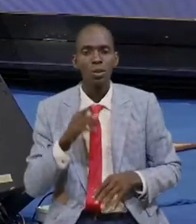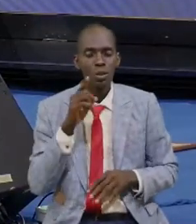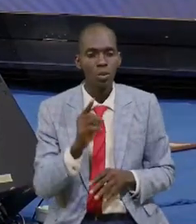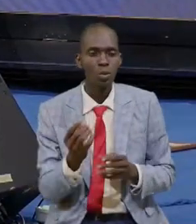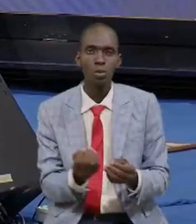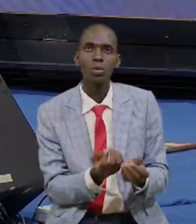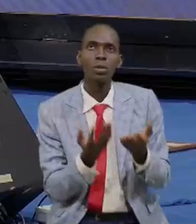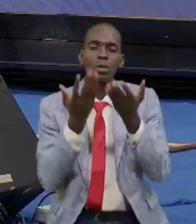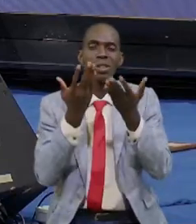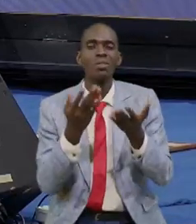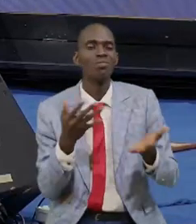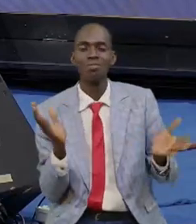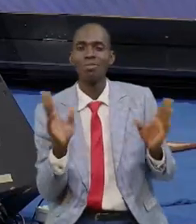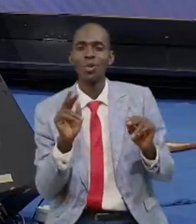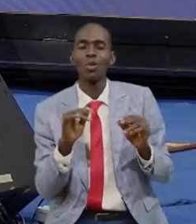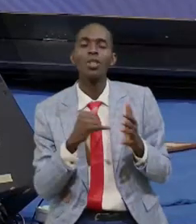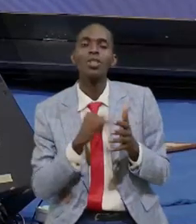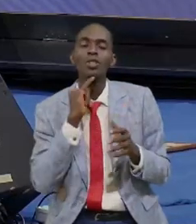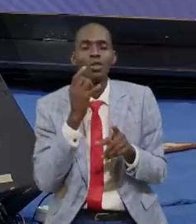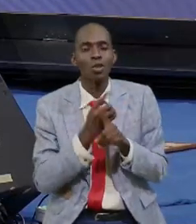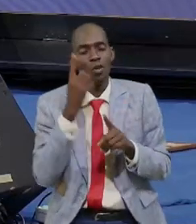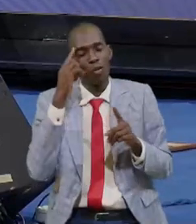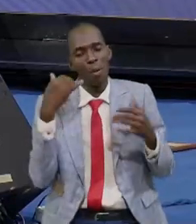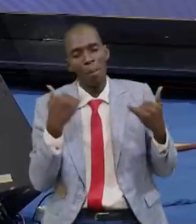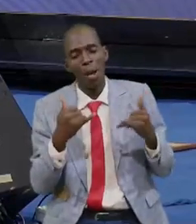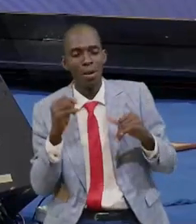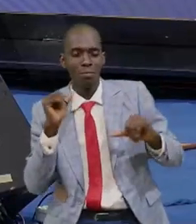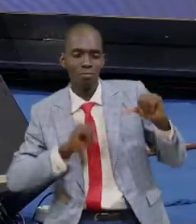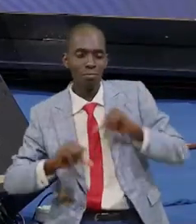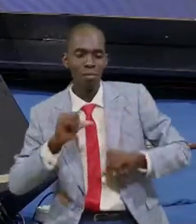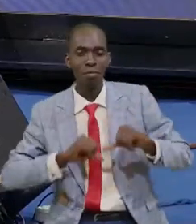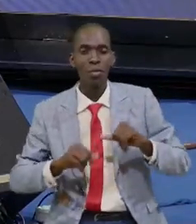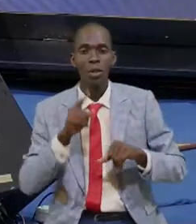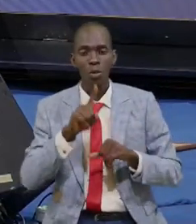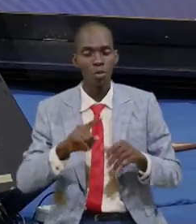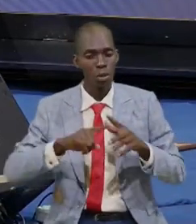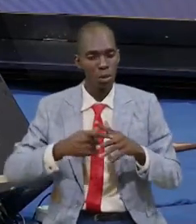tu sacrifies. On dit que non, c'est la comédie. On dit que ça c'est mal, c'est la comédie.